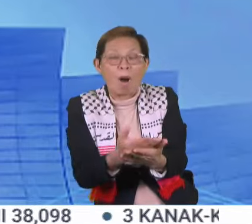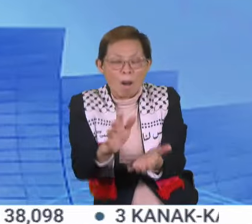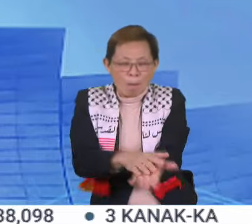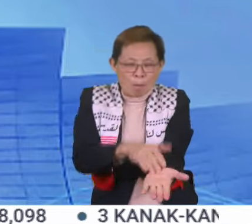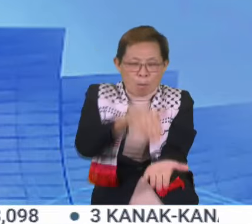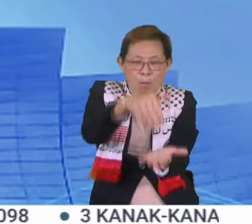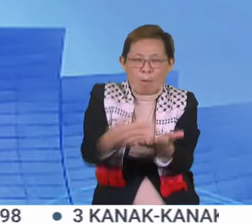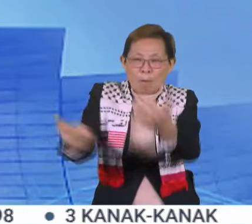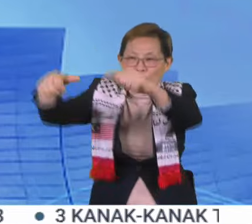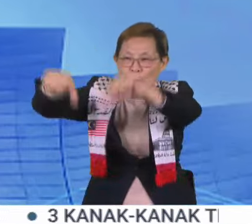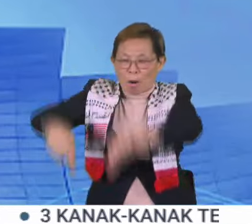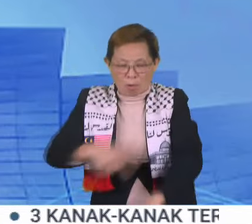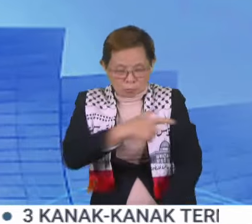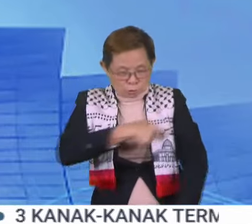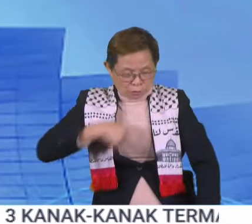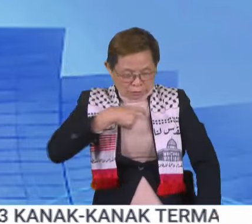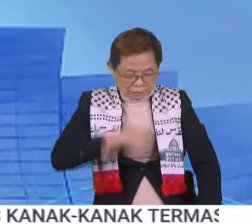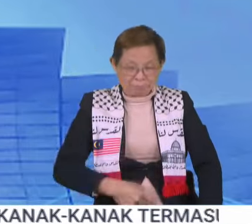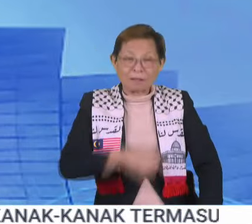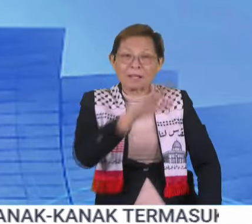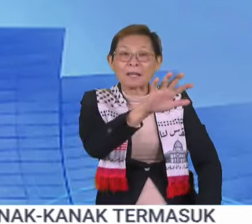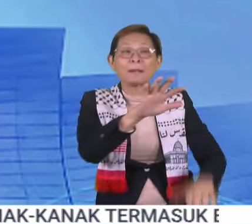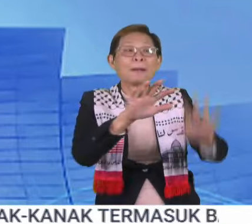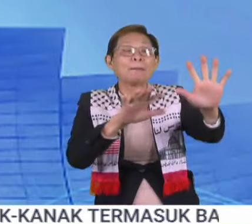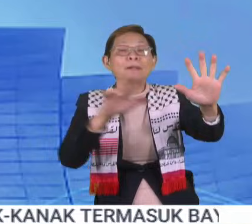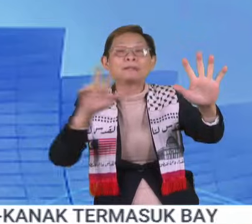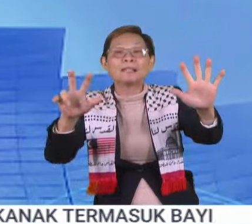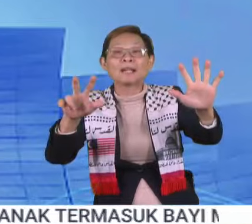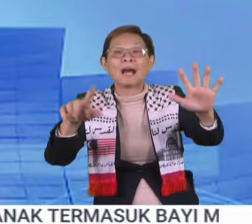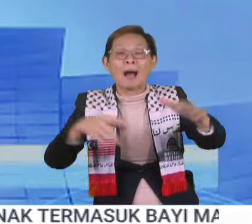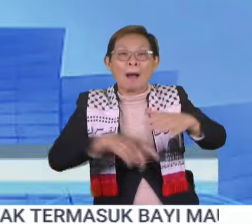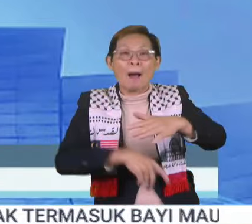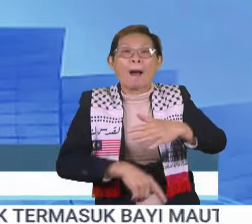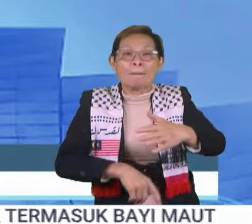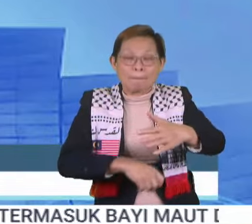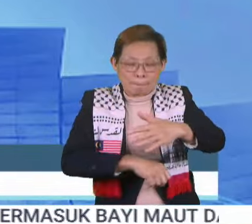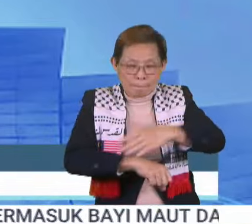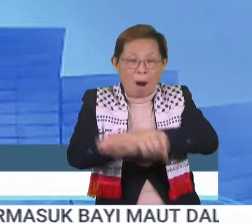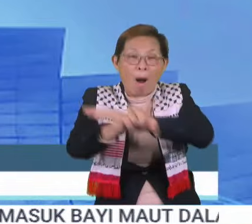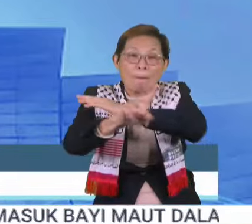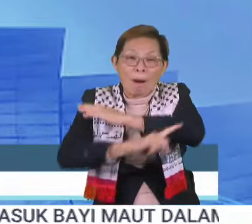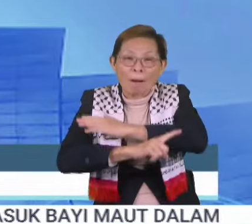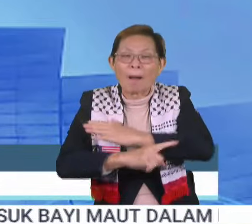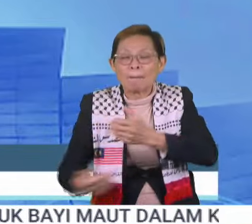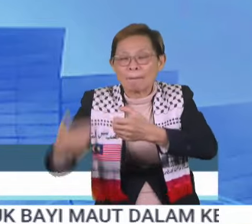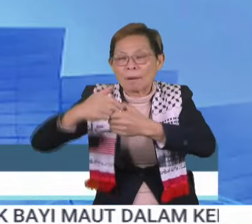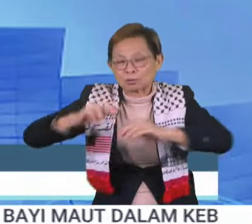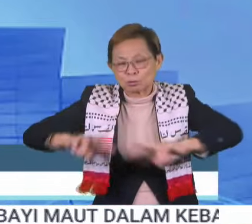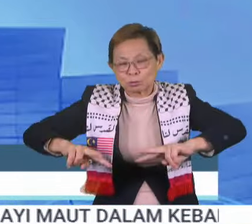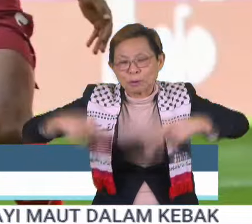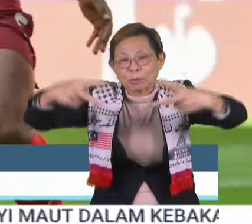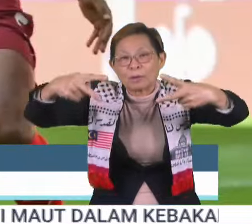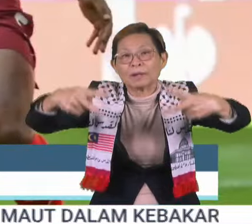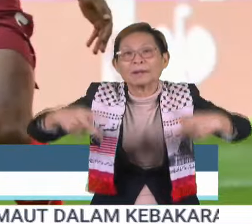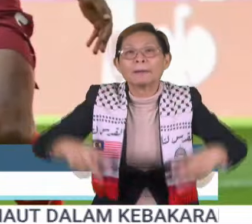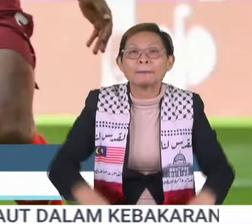bangkit menewaskan Switzerland 5-3 dalam penentuan penalti, sekaligus melangkah ke saingan separuh akhir.